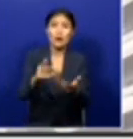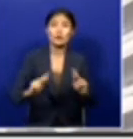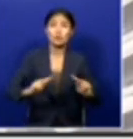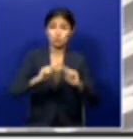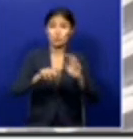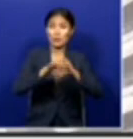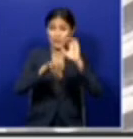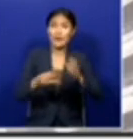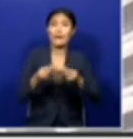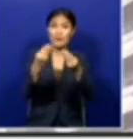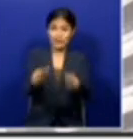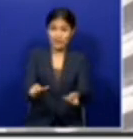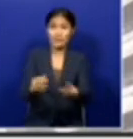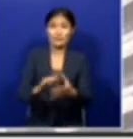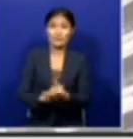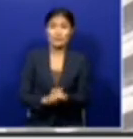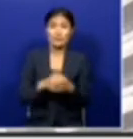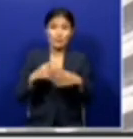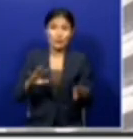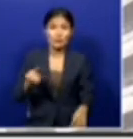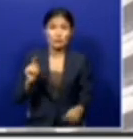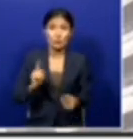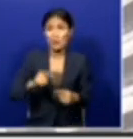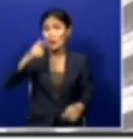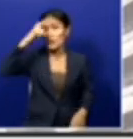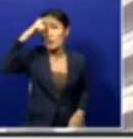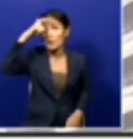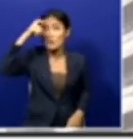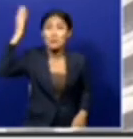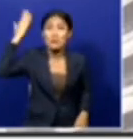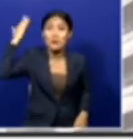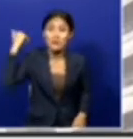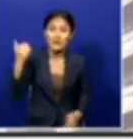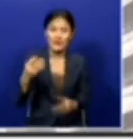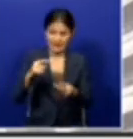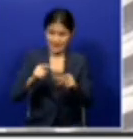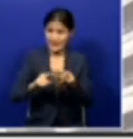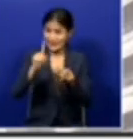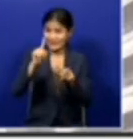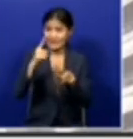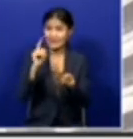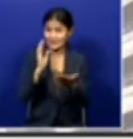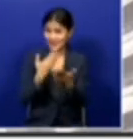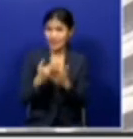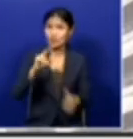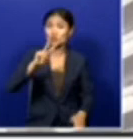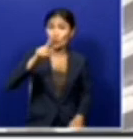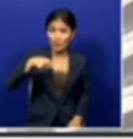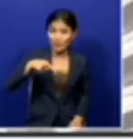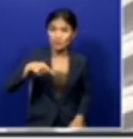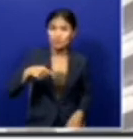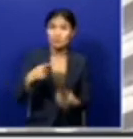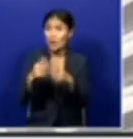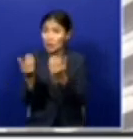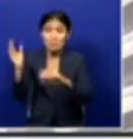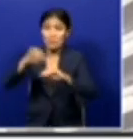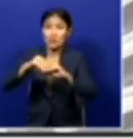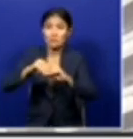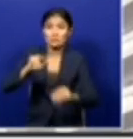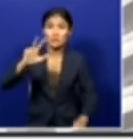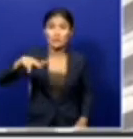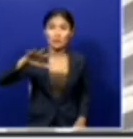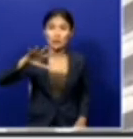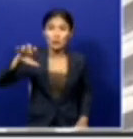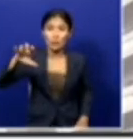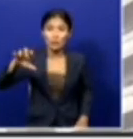นั้นเครื่องวัดอุณหภูมิโดยทั่วไปขายกันอยู่ประมาณ 2,000 กว่าบาทวันนั้นในท้องตลาดมัน 3,500 จะให้เข